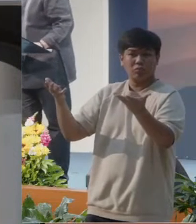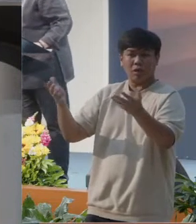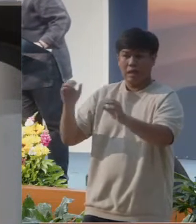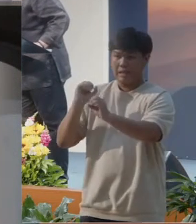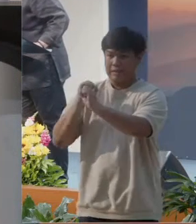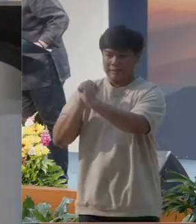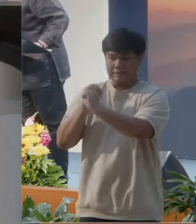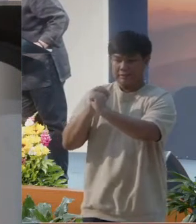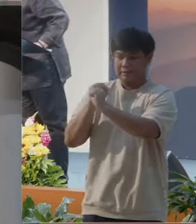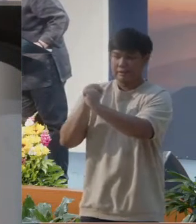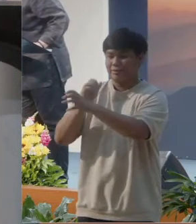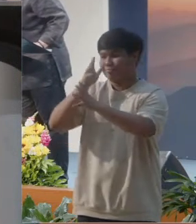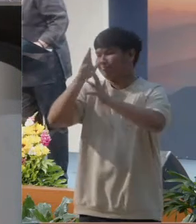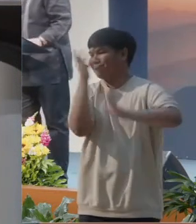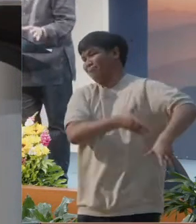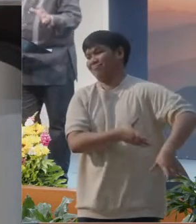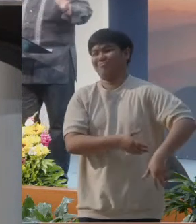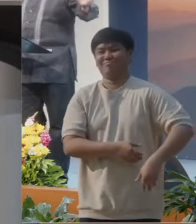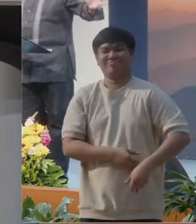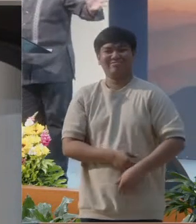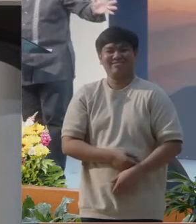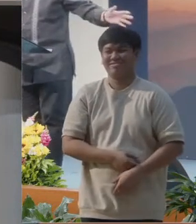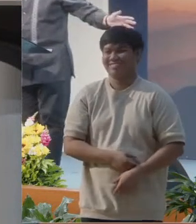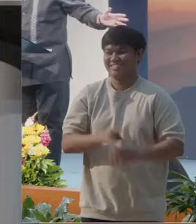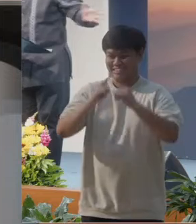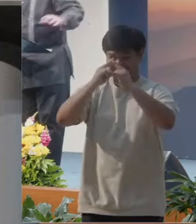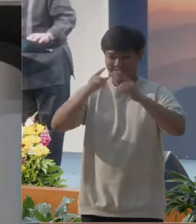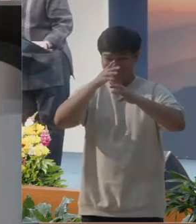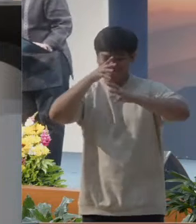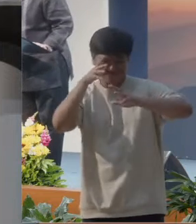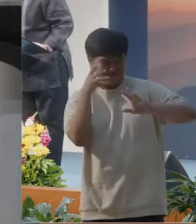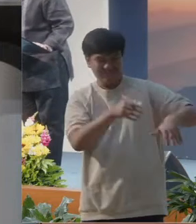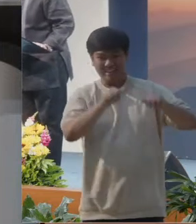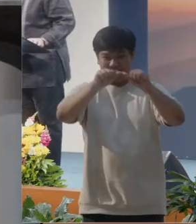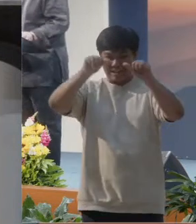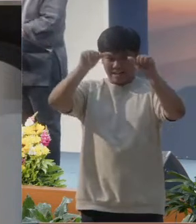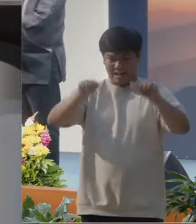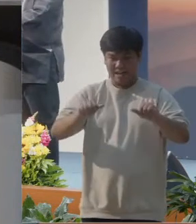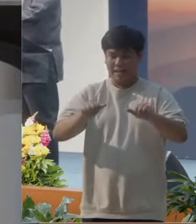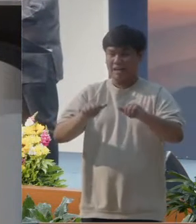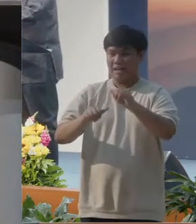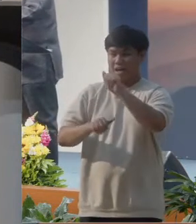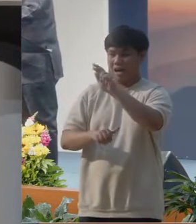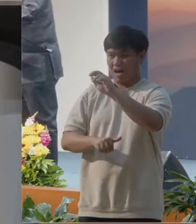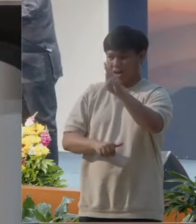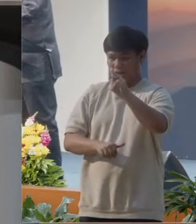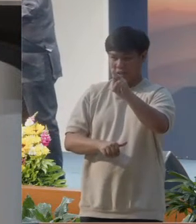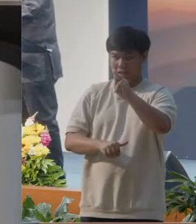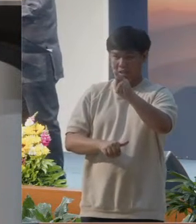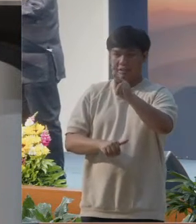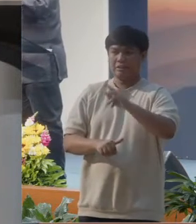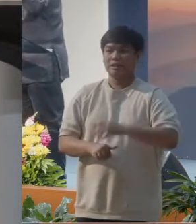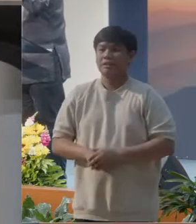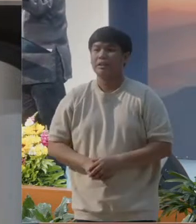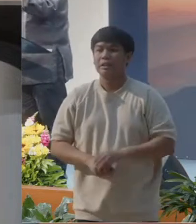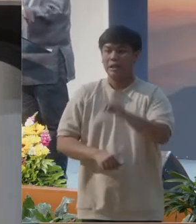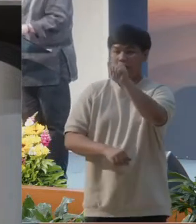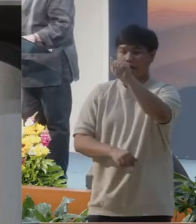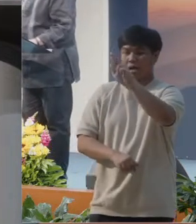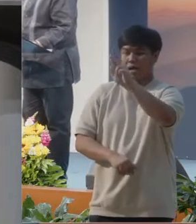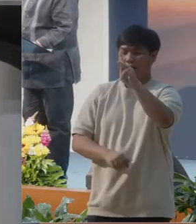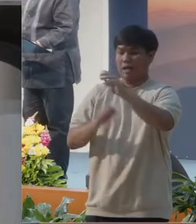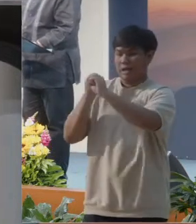Ark of the Covenant. Naalala niyo po, dun sa Jericho, dala nila yung Ark of the Covenant. Ano po ba ang pagpapatunay ng Ark of the Covenant? Yung Ark